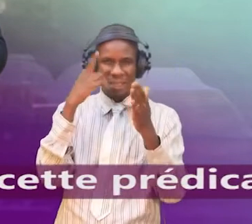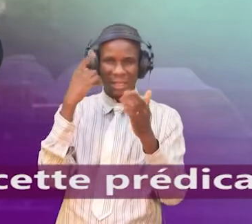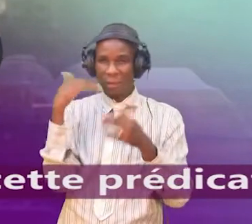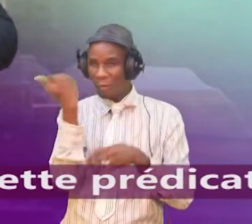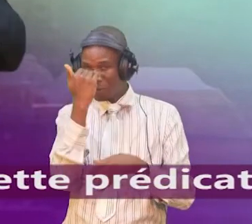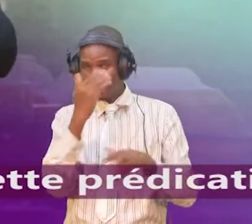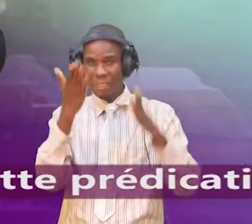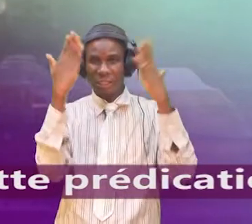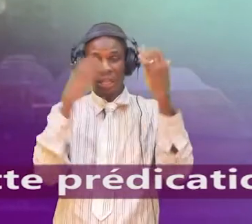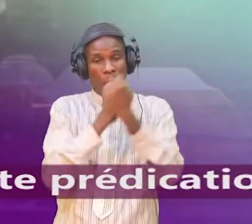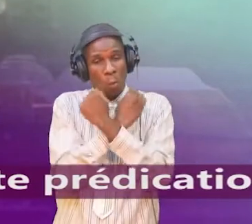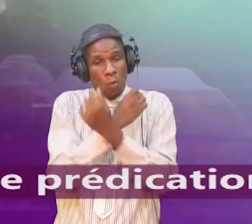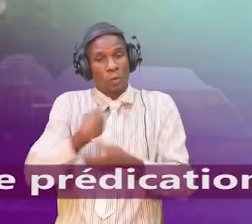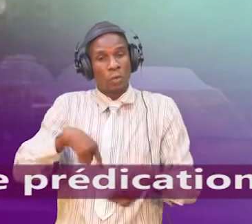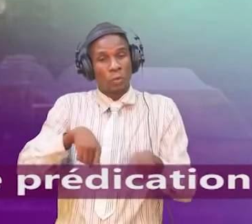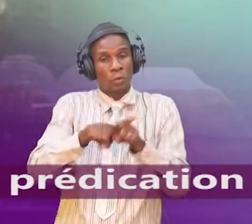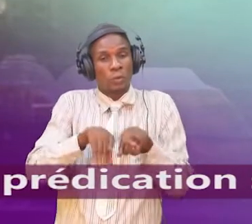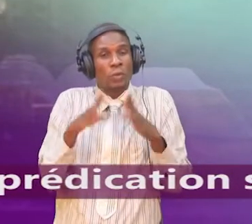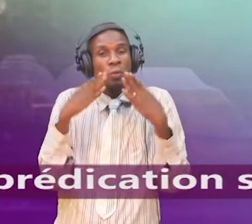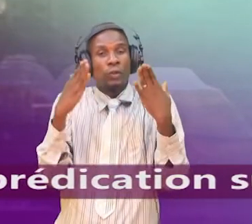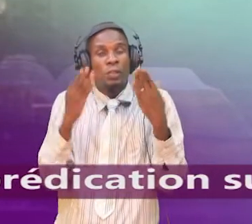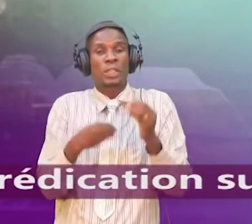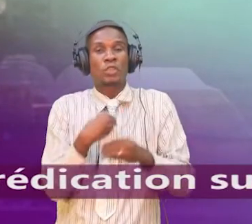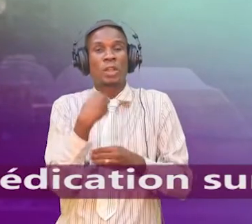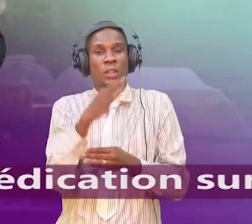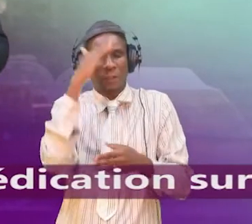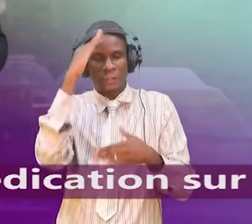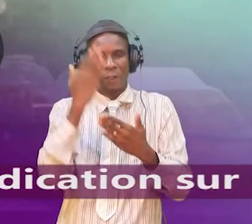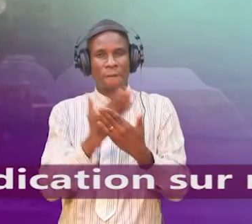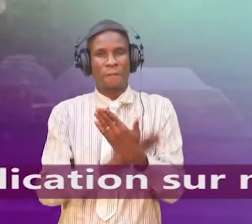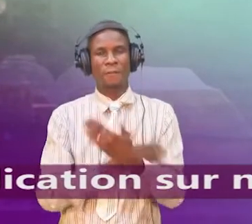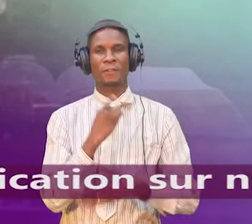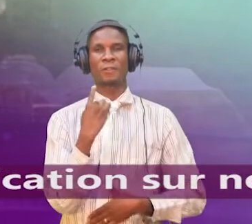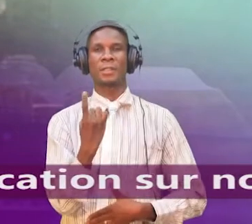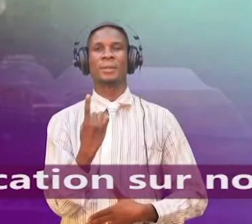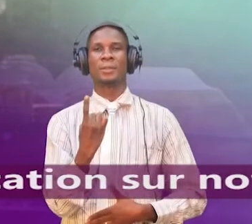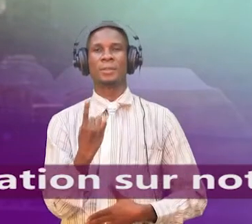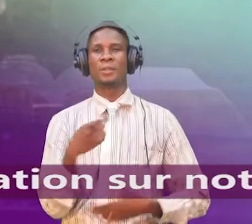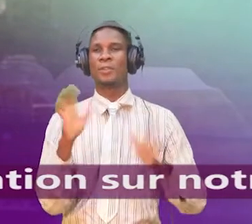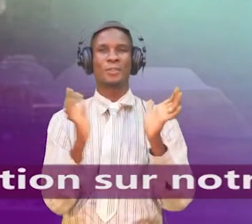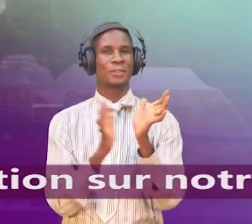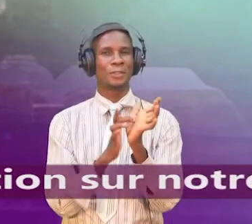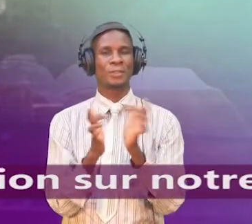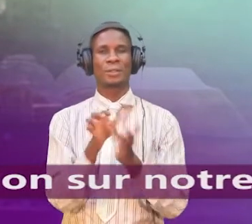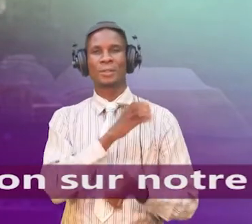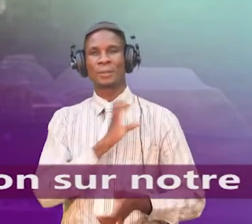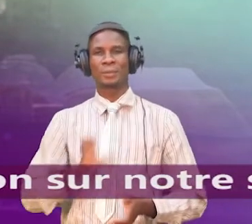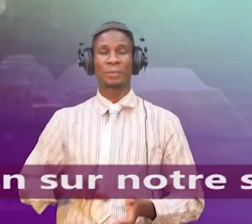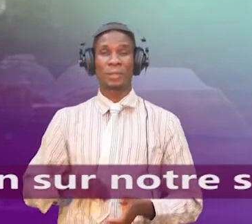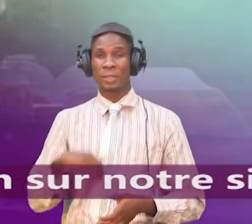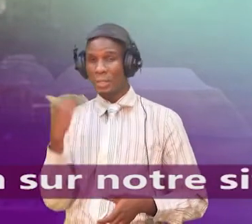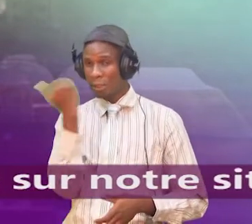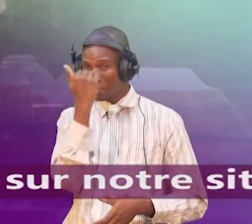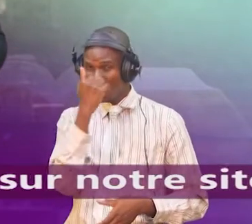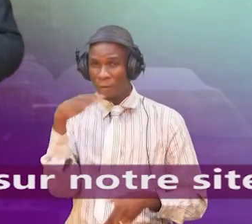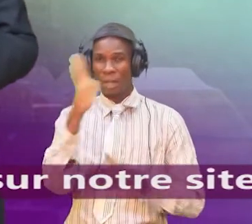kotalela oyo nzambe oyo alingi biso mpe oyo apesi biso mwana na ye ya likinda Yesu Kristo. Mpe yango